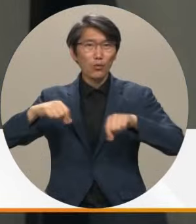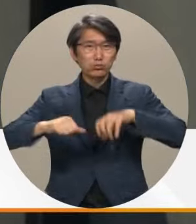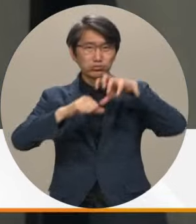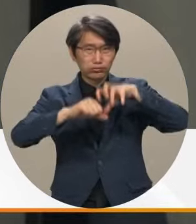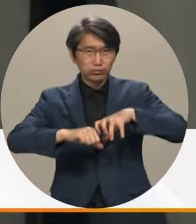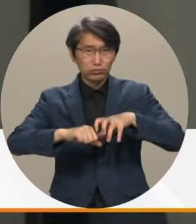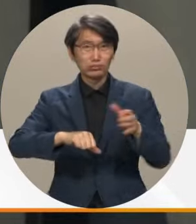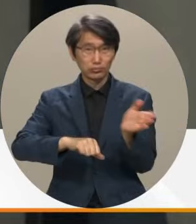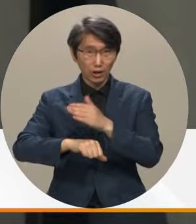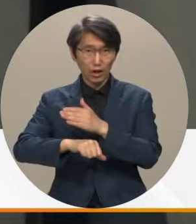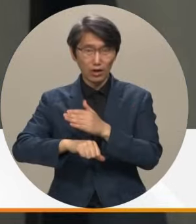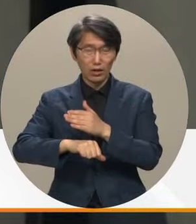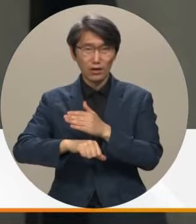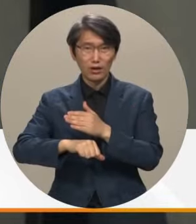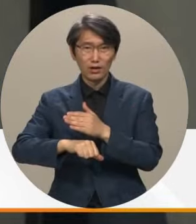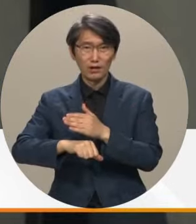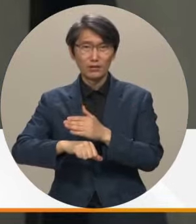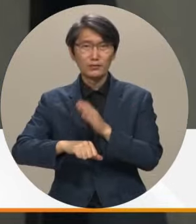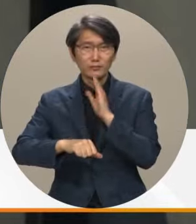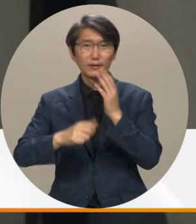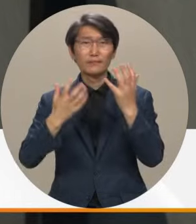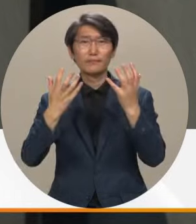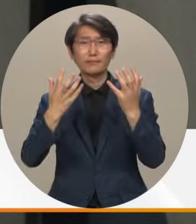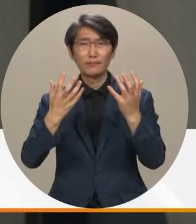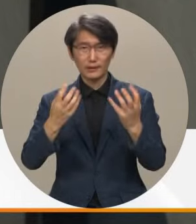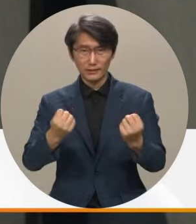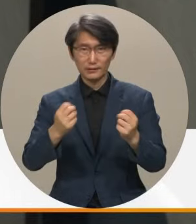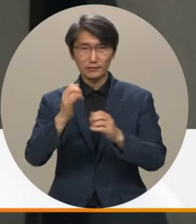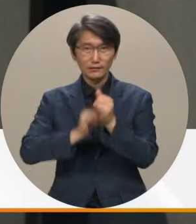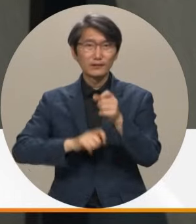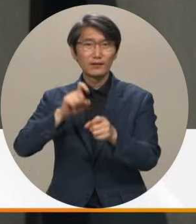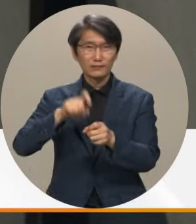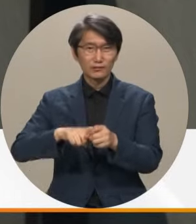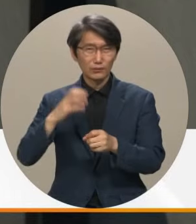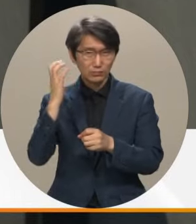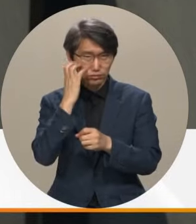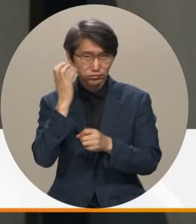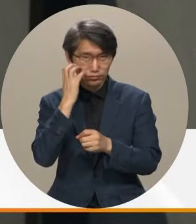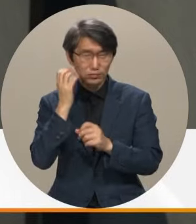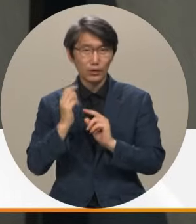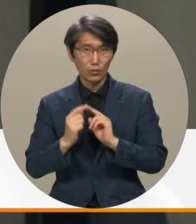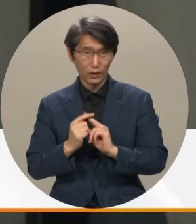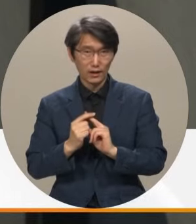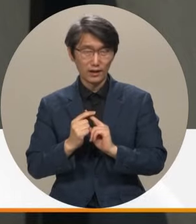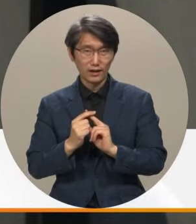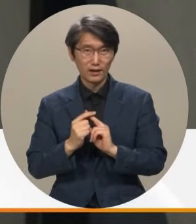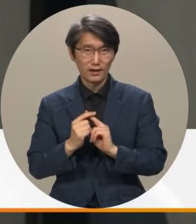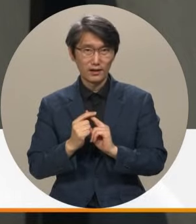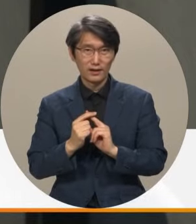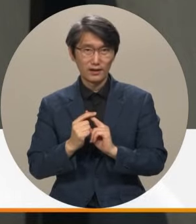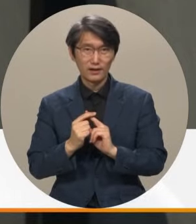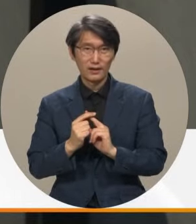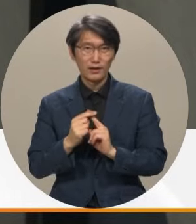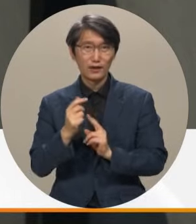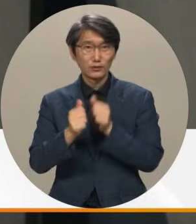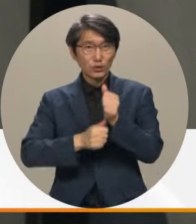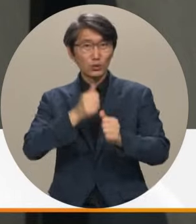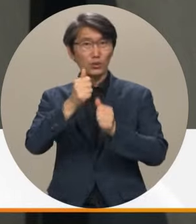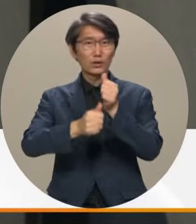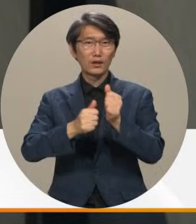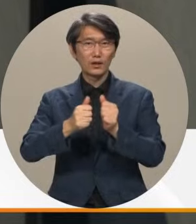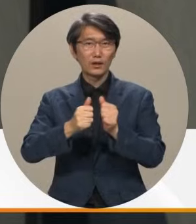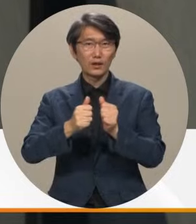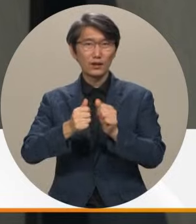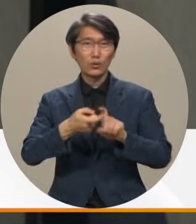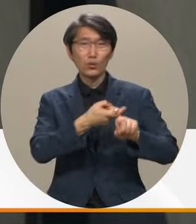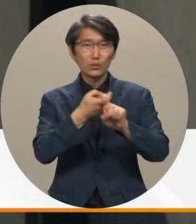일제강점기부터 또는 뭐 그 전부터 굉장히 많은 그런 역사적 시련과 우리 선열들의 참 공동의